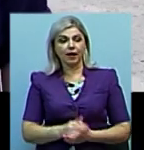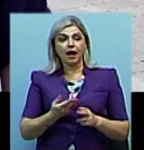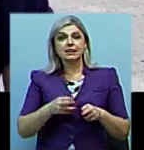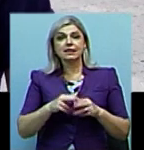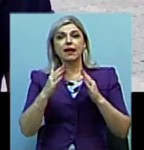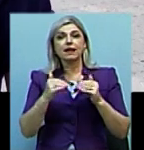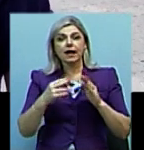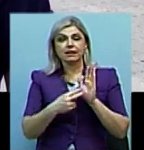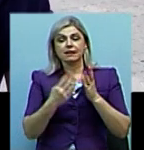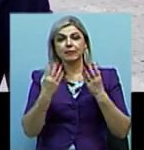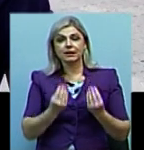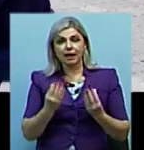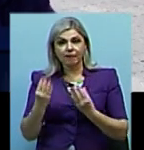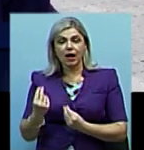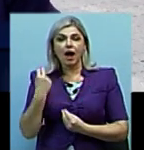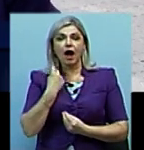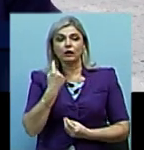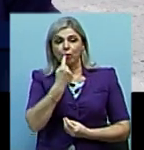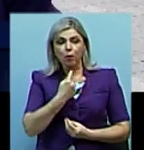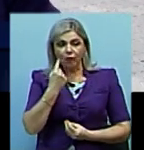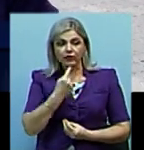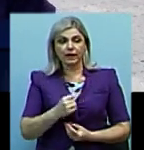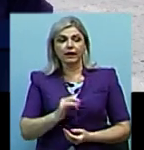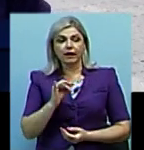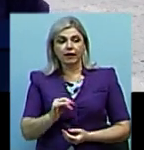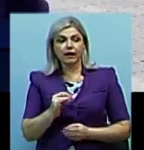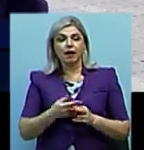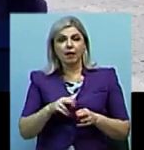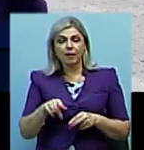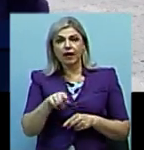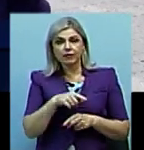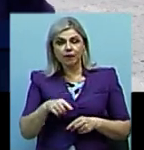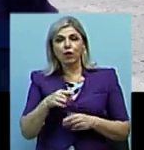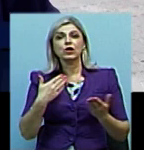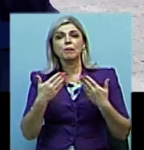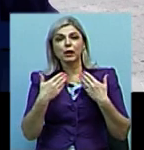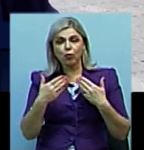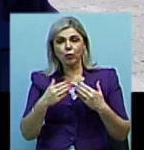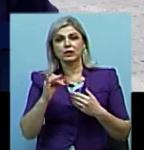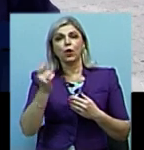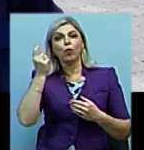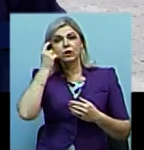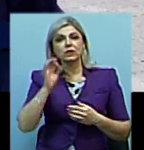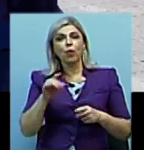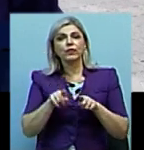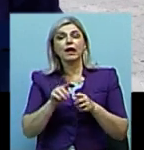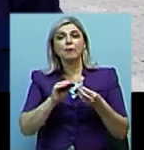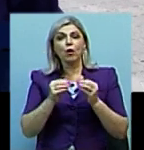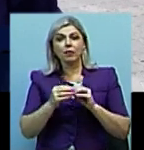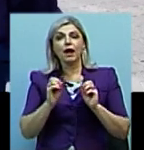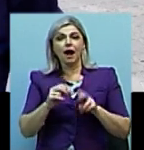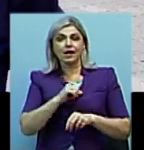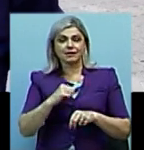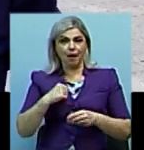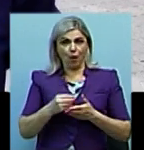Цей табір семиденний, англомовний. Ми не тільки там вчимо англійську. Ми спілкуємось, ми дізнаємося про такі проблеми, як